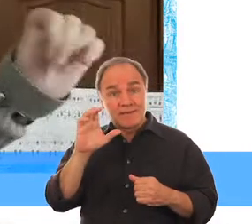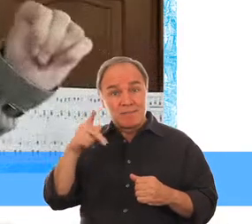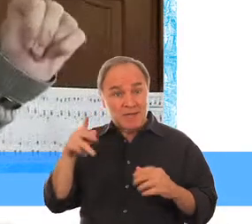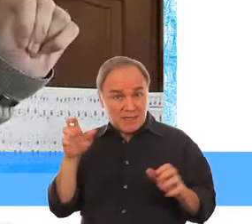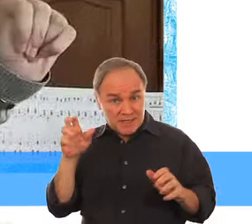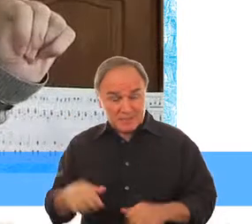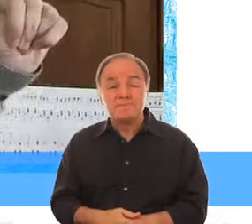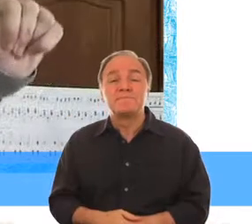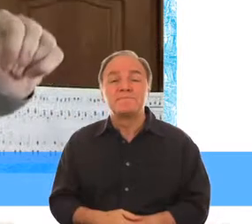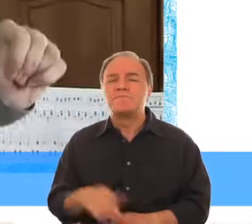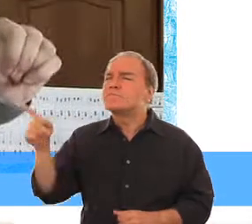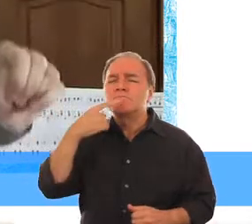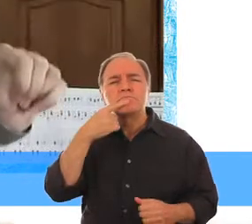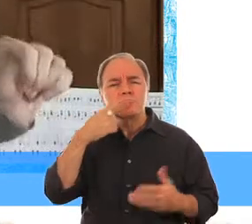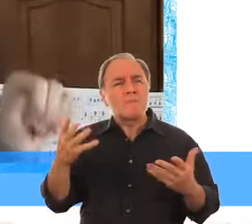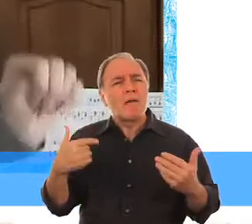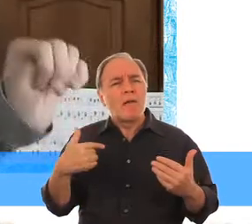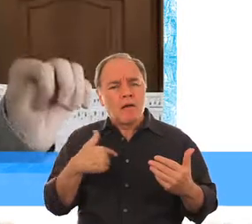paralysie cérébrale.